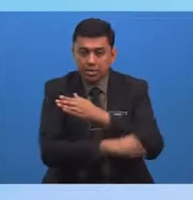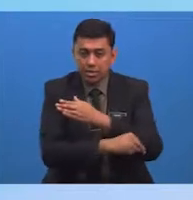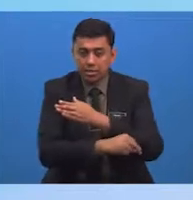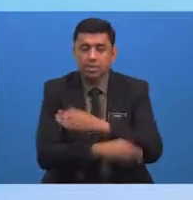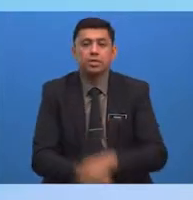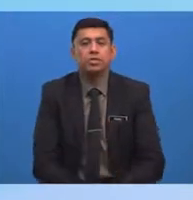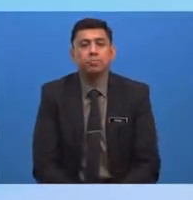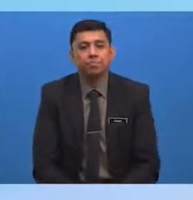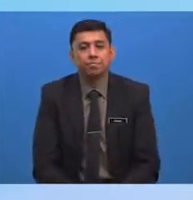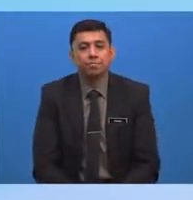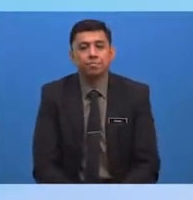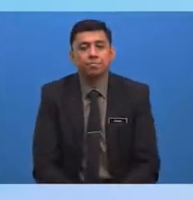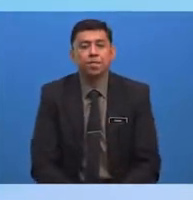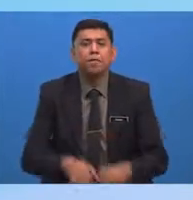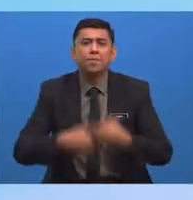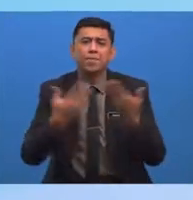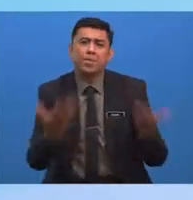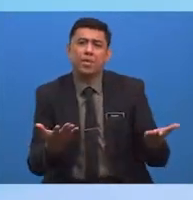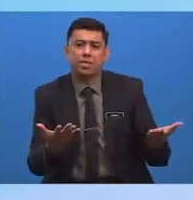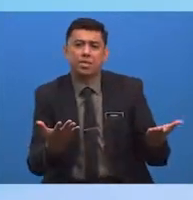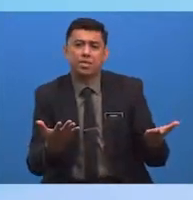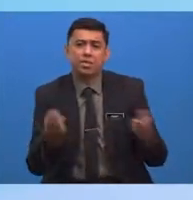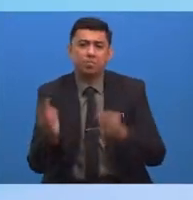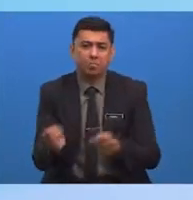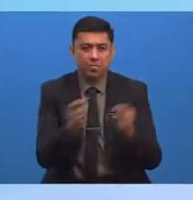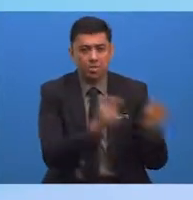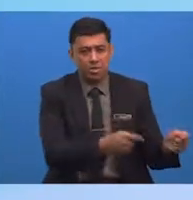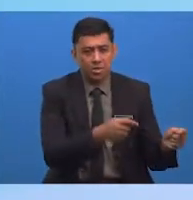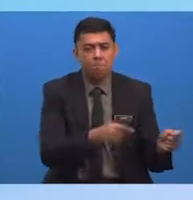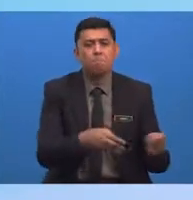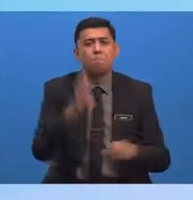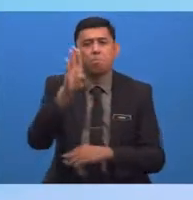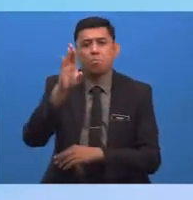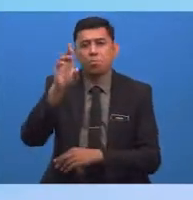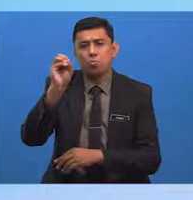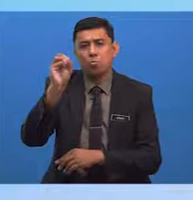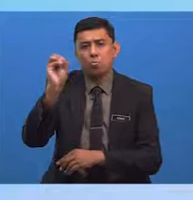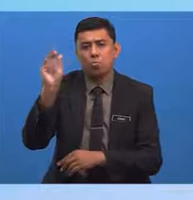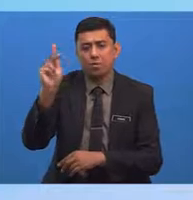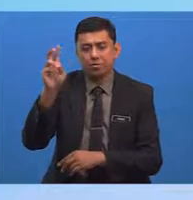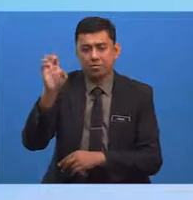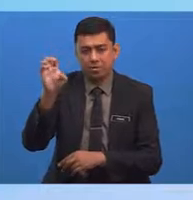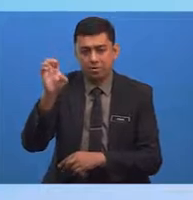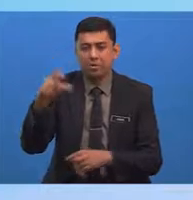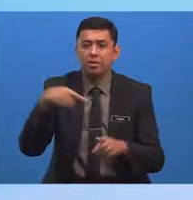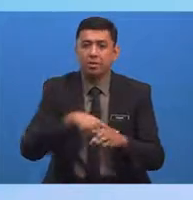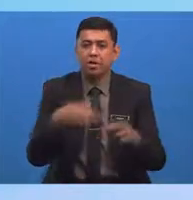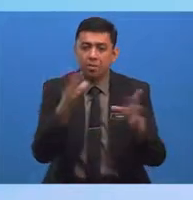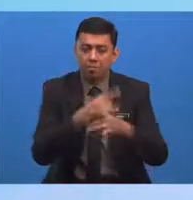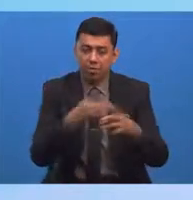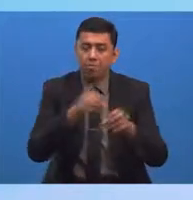kini. Persoalannya ialah bagaimana bentuk pentadbiran dinasti Brooke di Sarawak. Bagi menjawab soalan